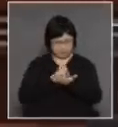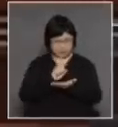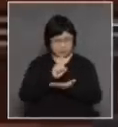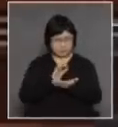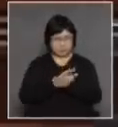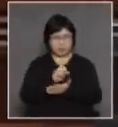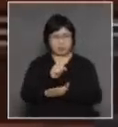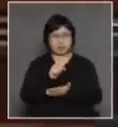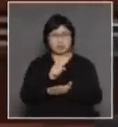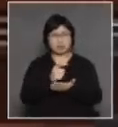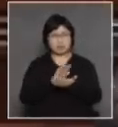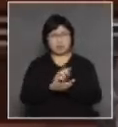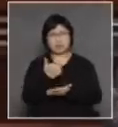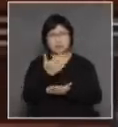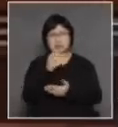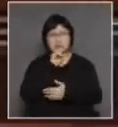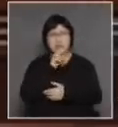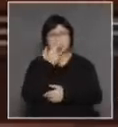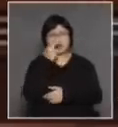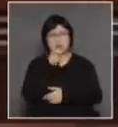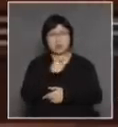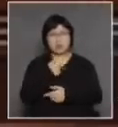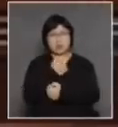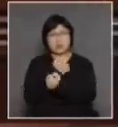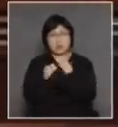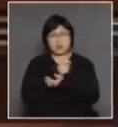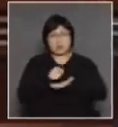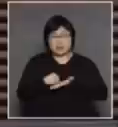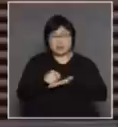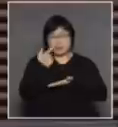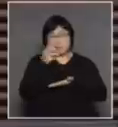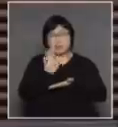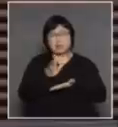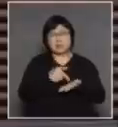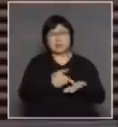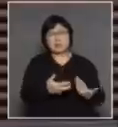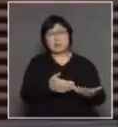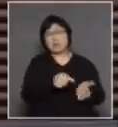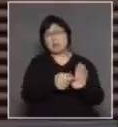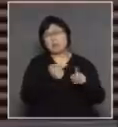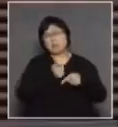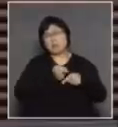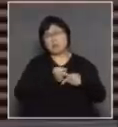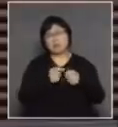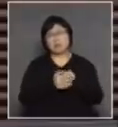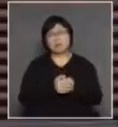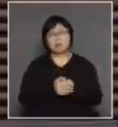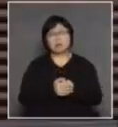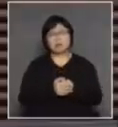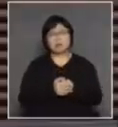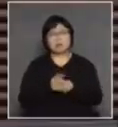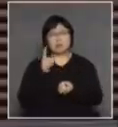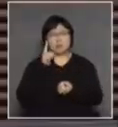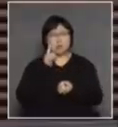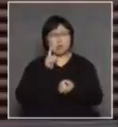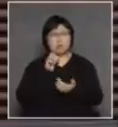我都講過同一番說話的。主席，不是我懶，不寫過新的稿，只不過是個事實是這樣。唐司長